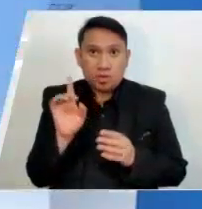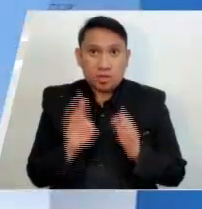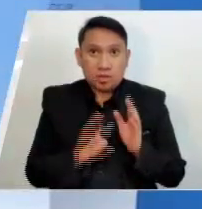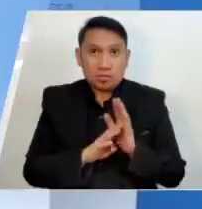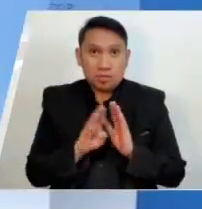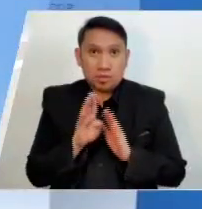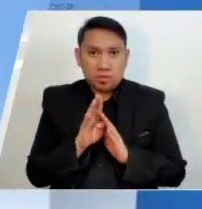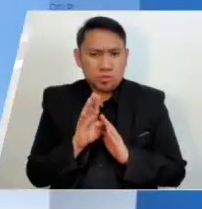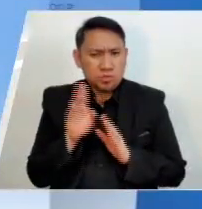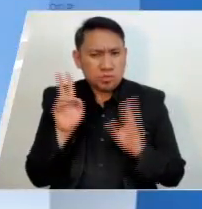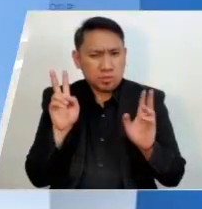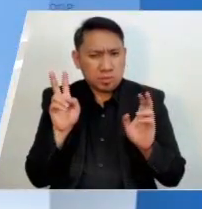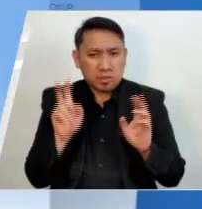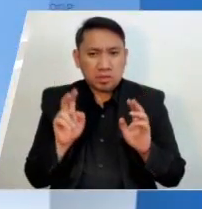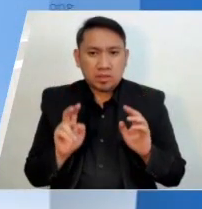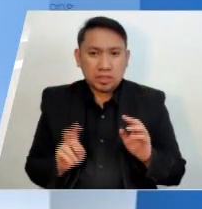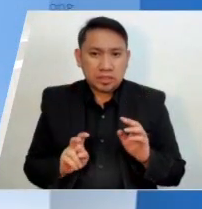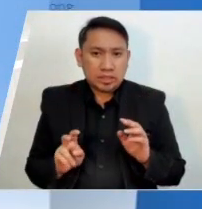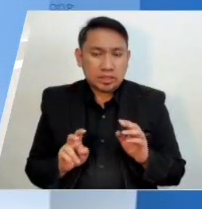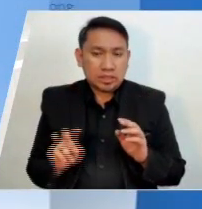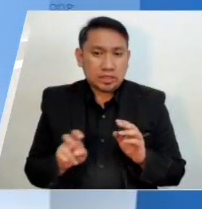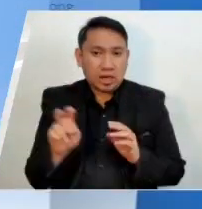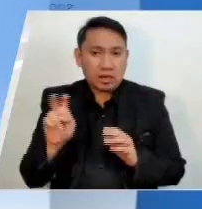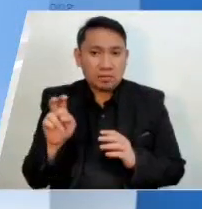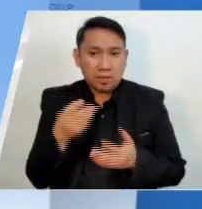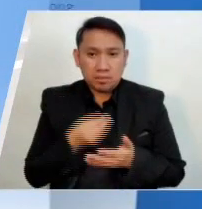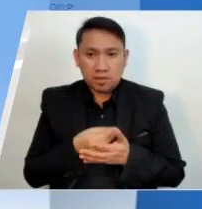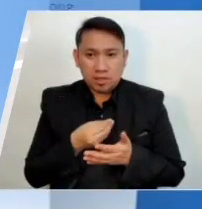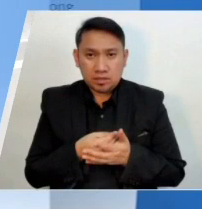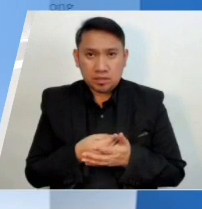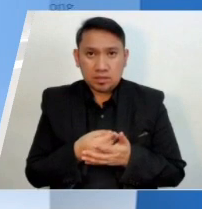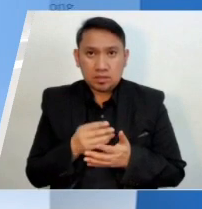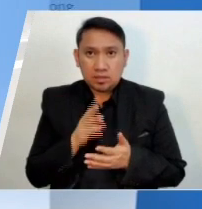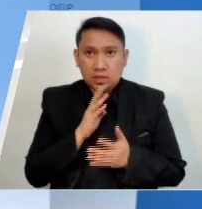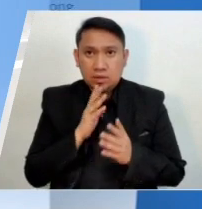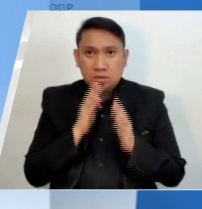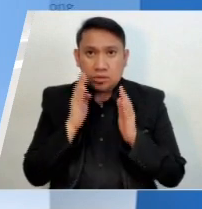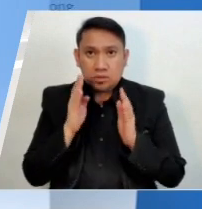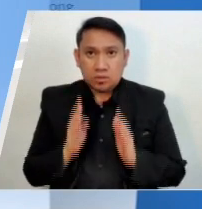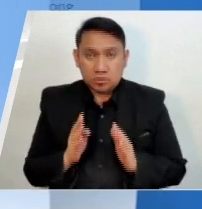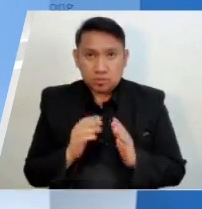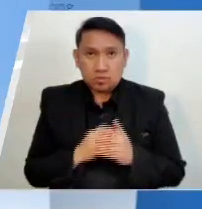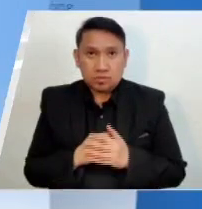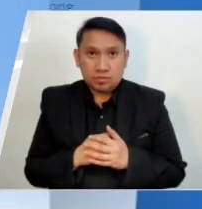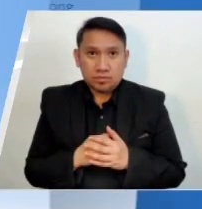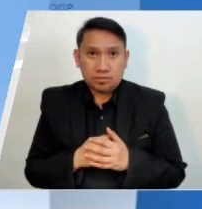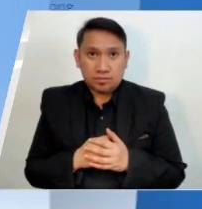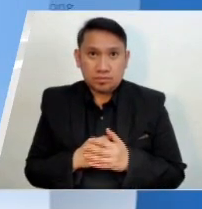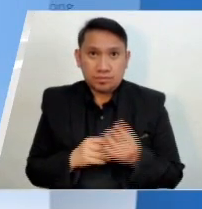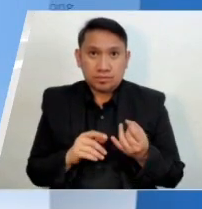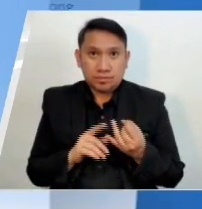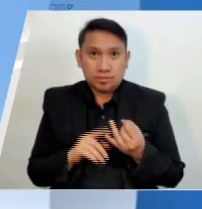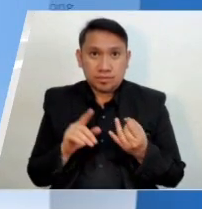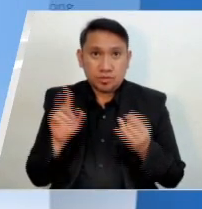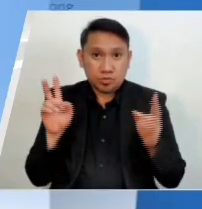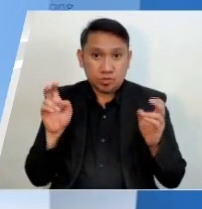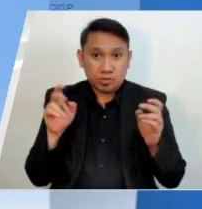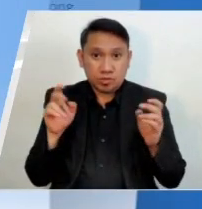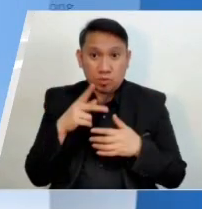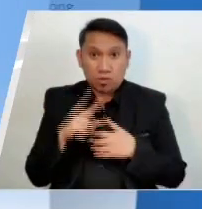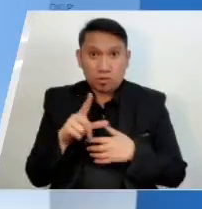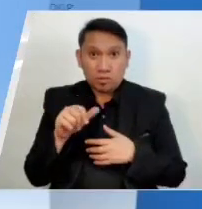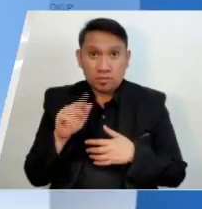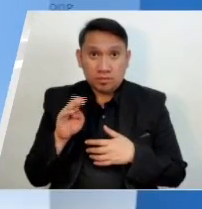fund ni House Speaker Martin Romualdez ang nakitang paglabag ng laban kasama ang bayan. Sabi